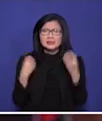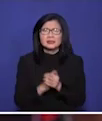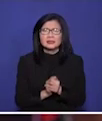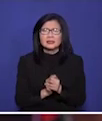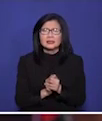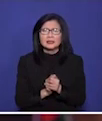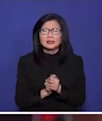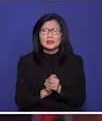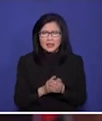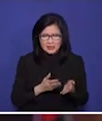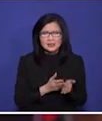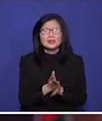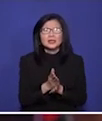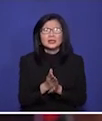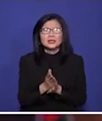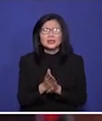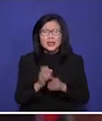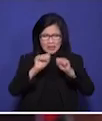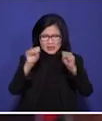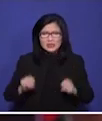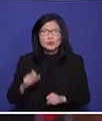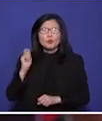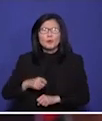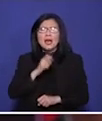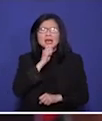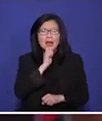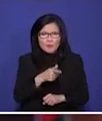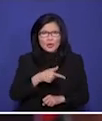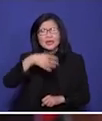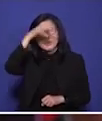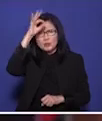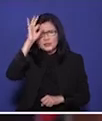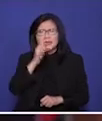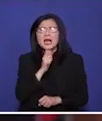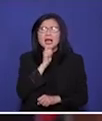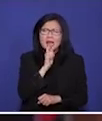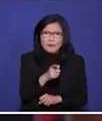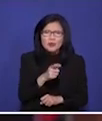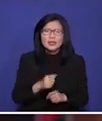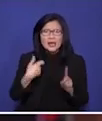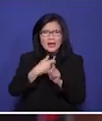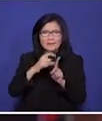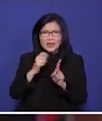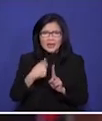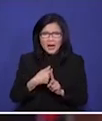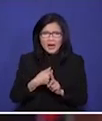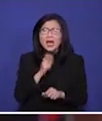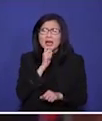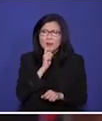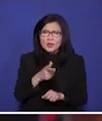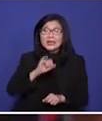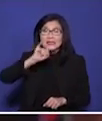mekanisme hukum dilaporkan saja ke polisi laporkan saja ke KPK laporkan saja ke Kejaksaan kalau memang ada